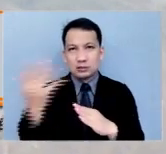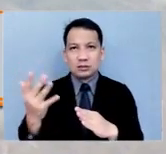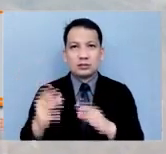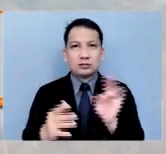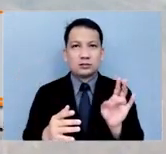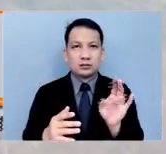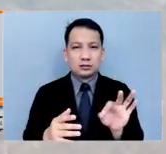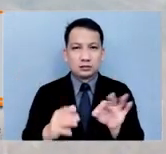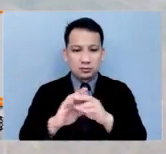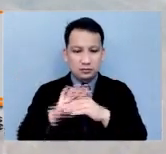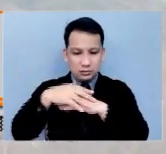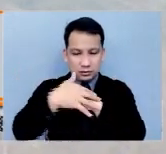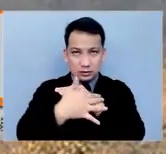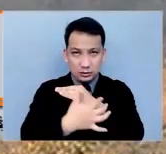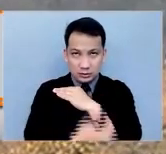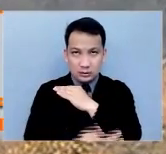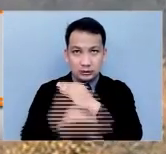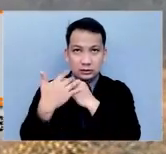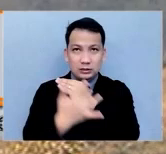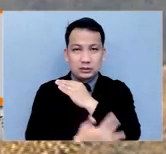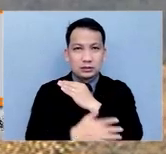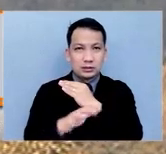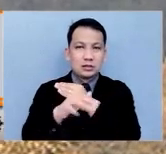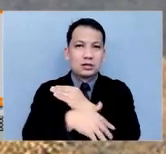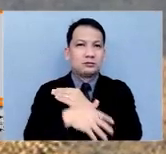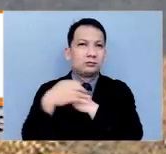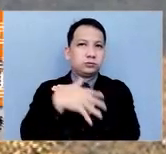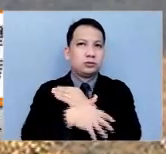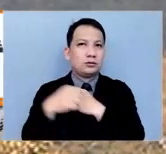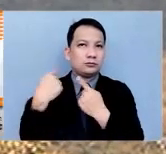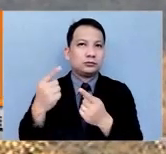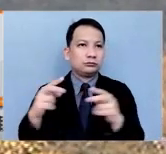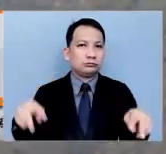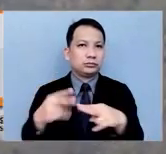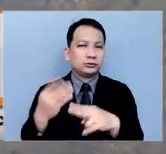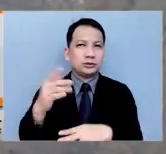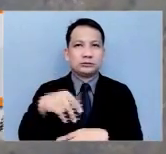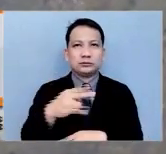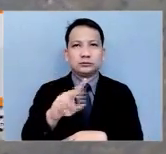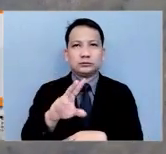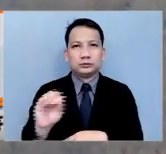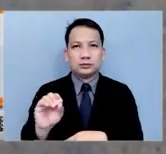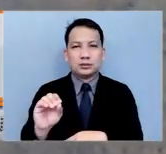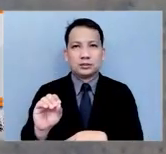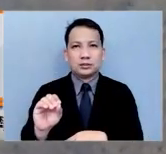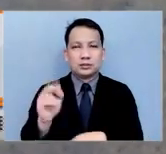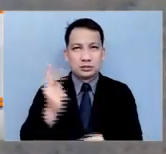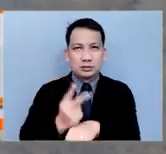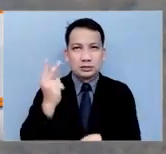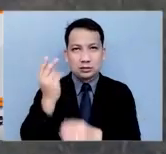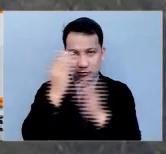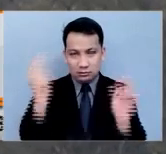na rockfall events o pagbagsak ng mga tipak ng bato mula sa bulkan ang naitala ng FIVOX. Halos dumoble yan kumpara